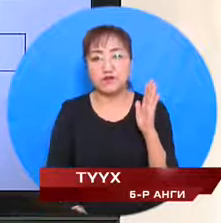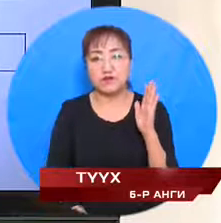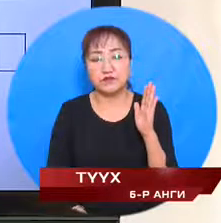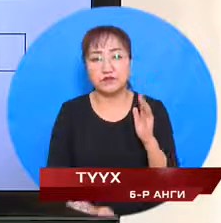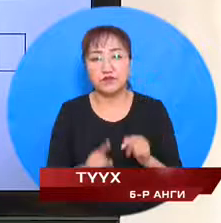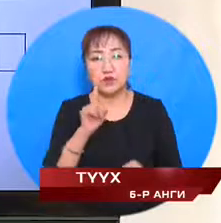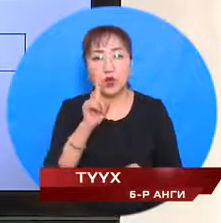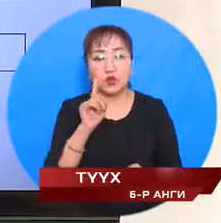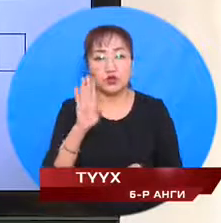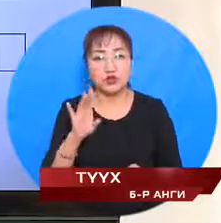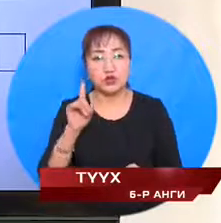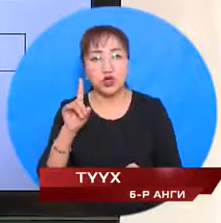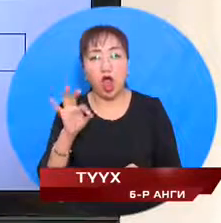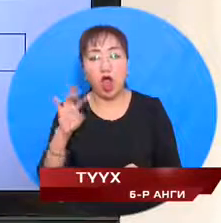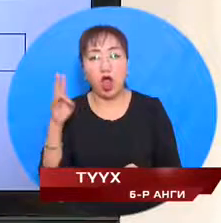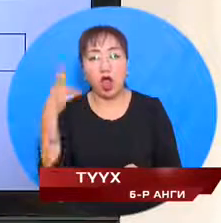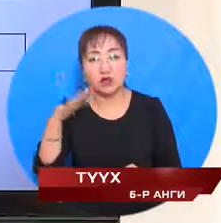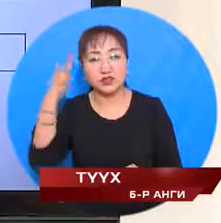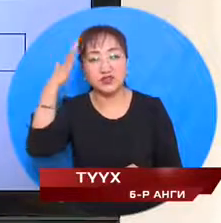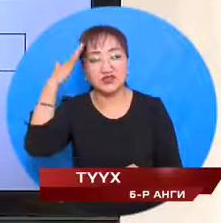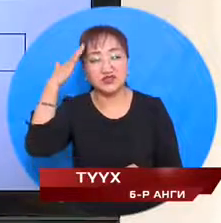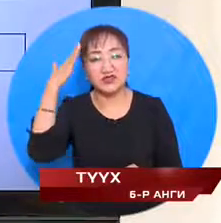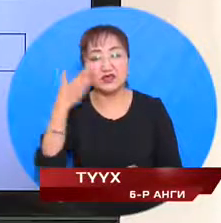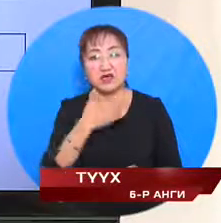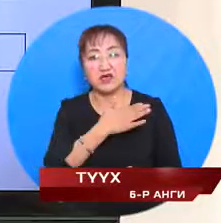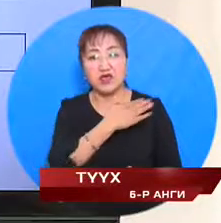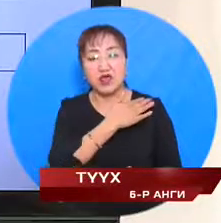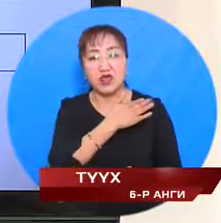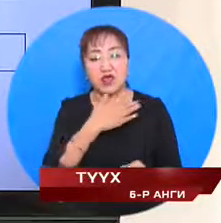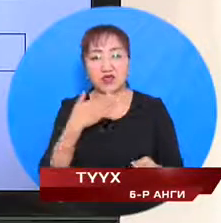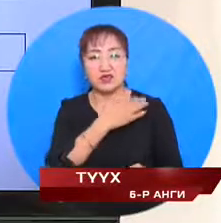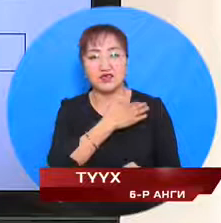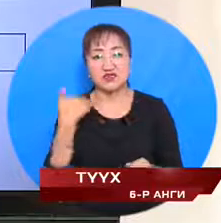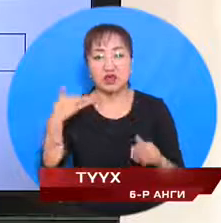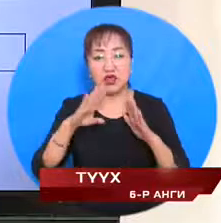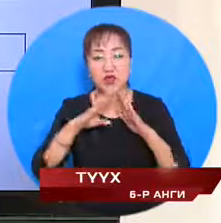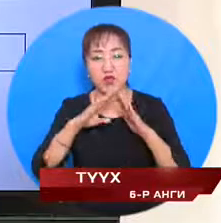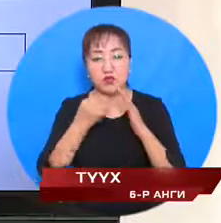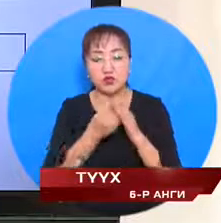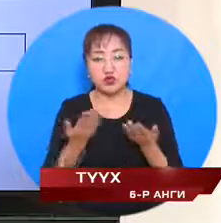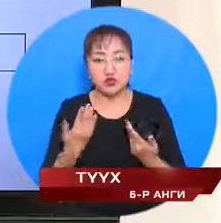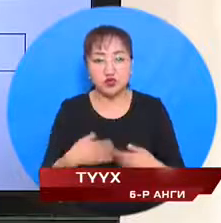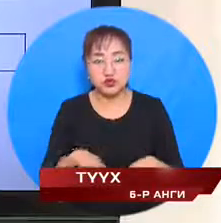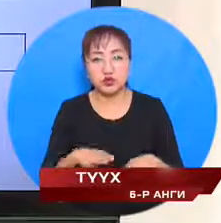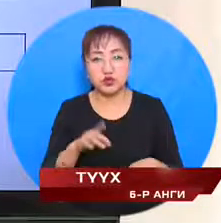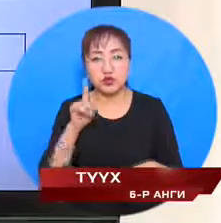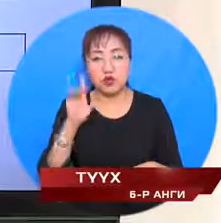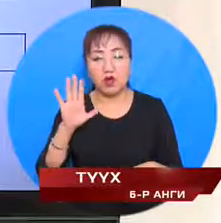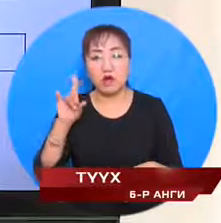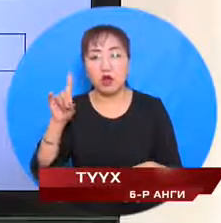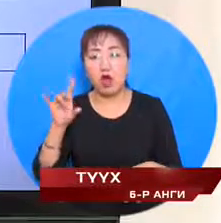141 он цэргийн жанжины гэрвэл төрсөн 156 онд Сиамби улсын хаанаар өргөмжлөгдсөн хүний